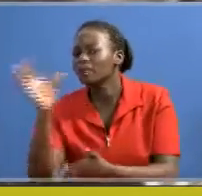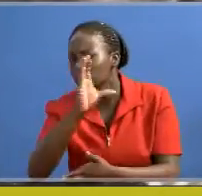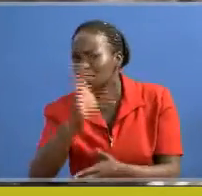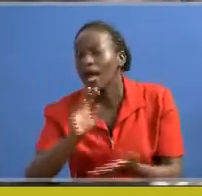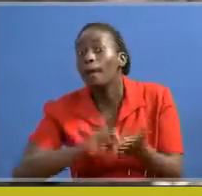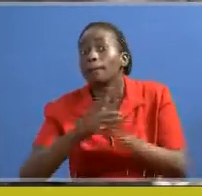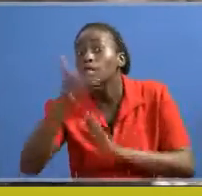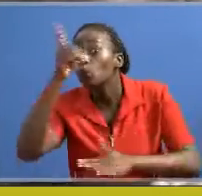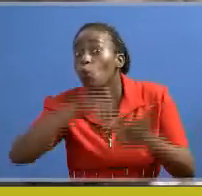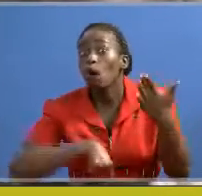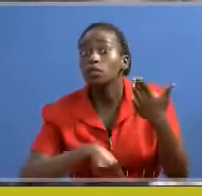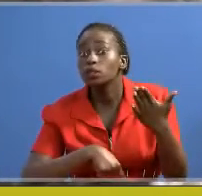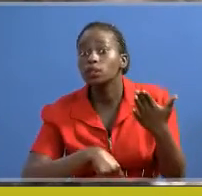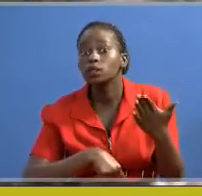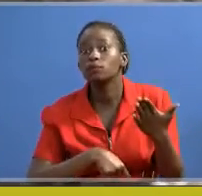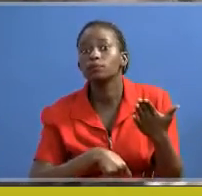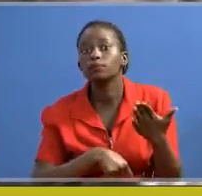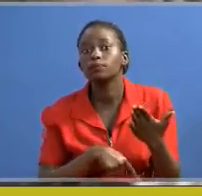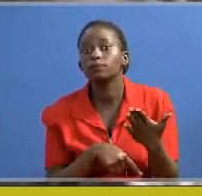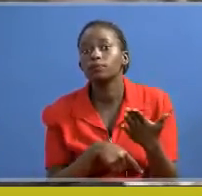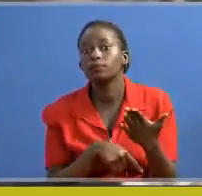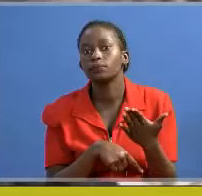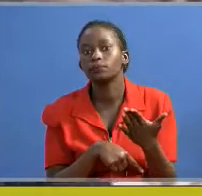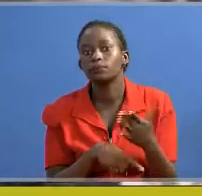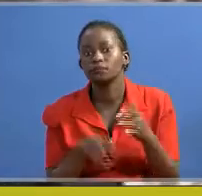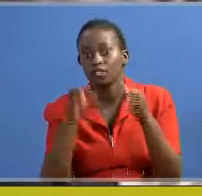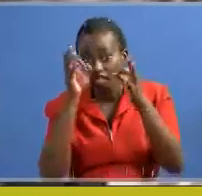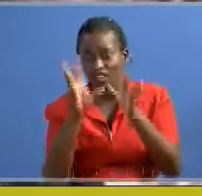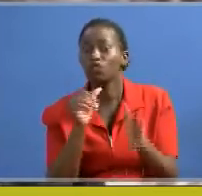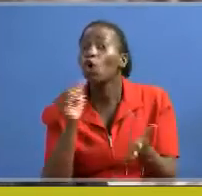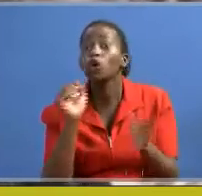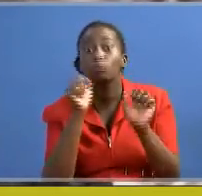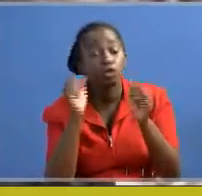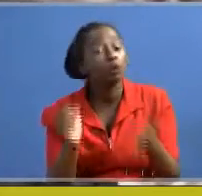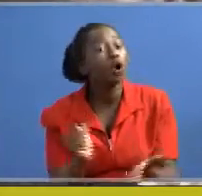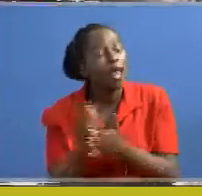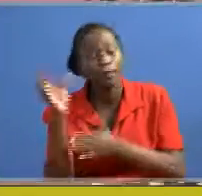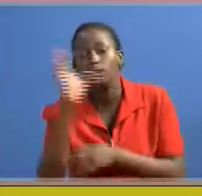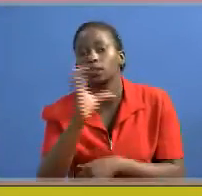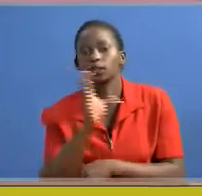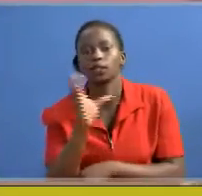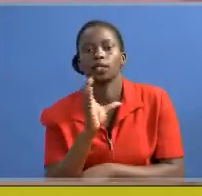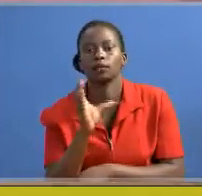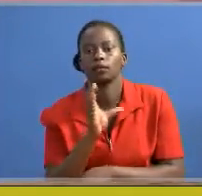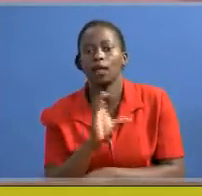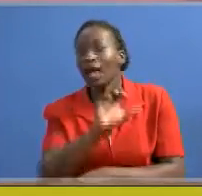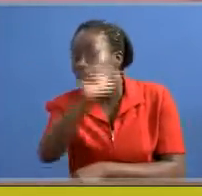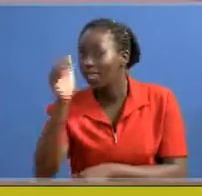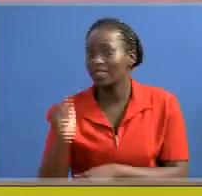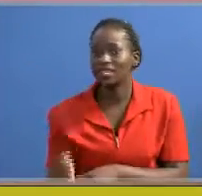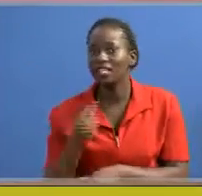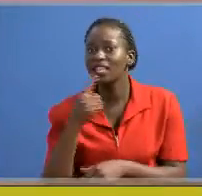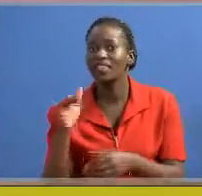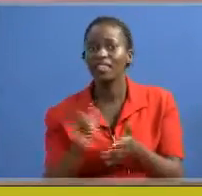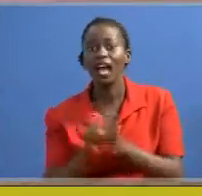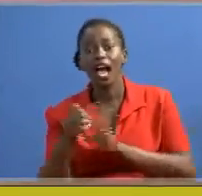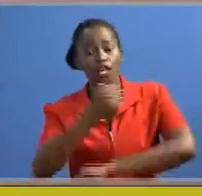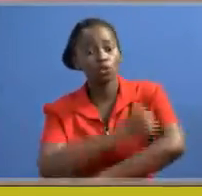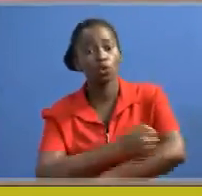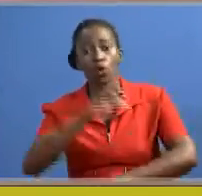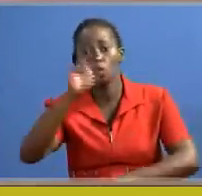Maana ya kupigia serikali kura ni nini sasa? Kama haiwezi kusaidia wananchi. Kwingineko, wazazi wa shule ya